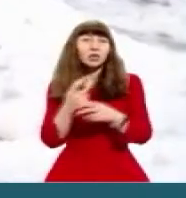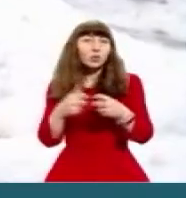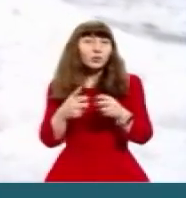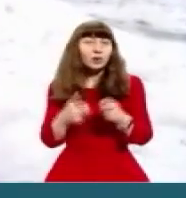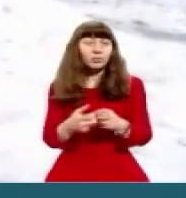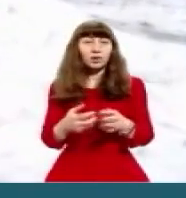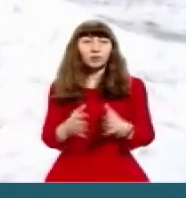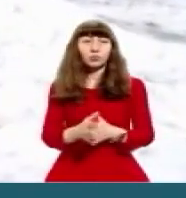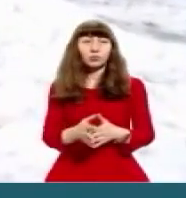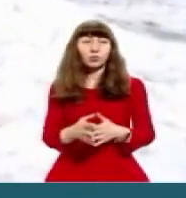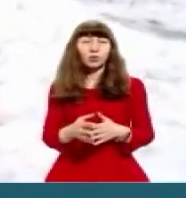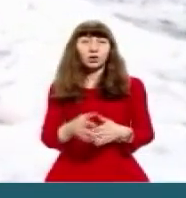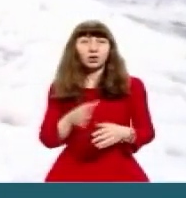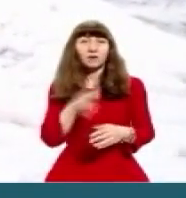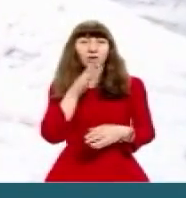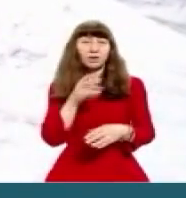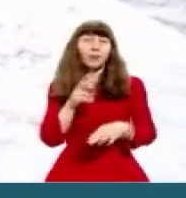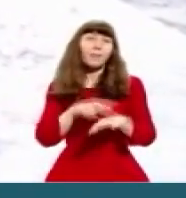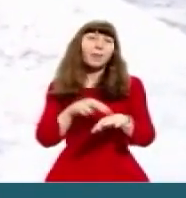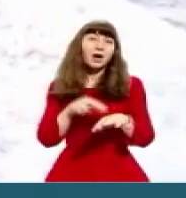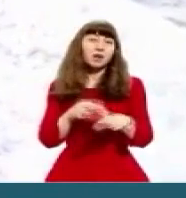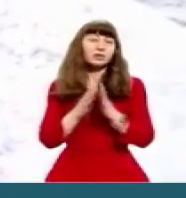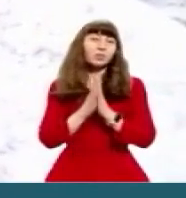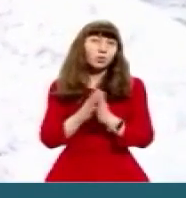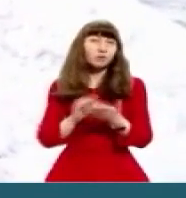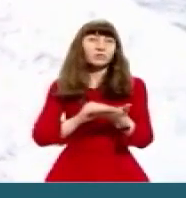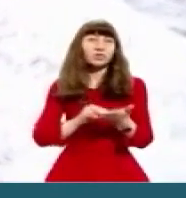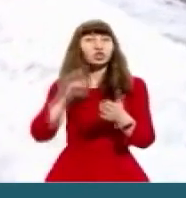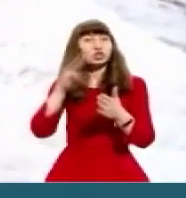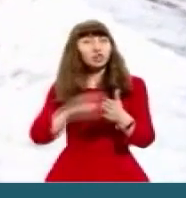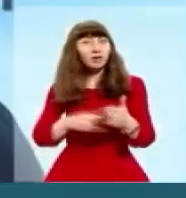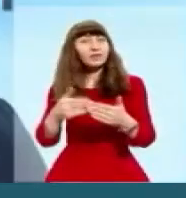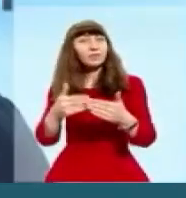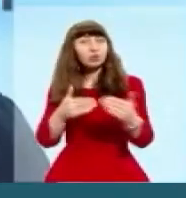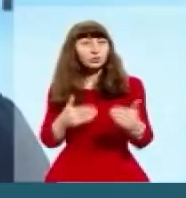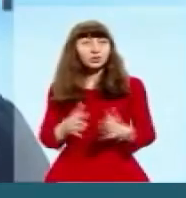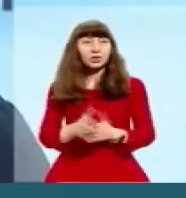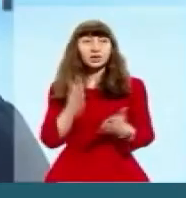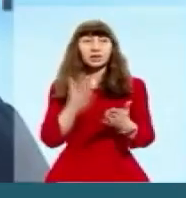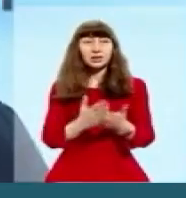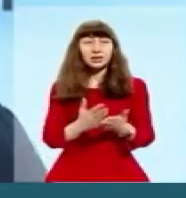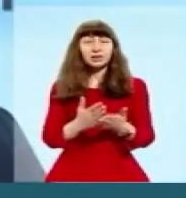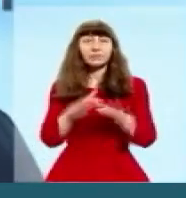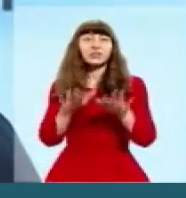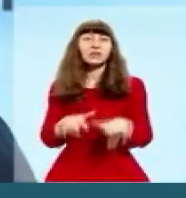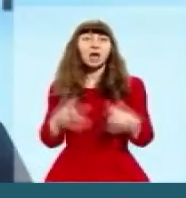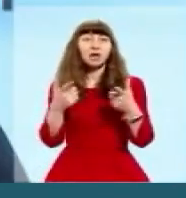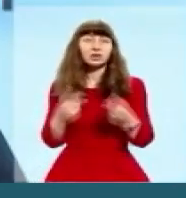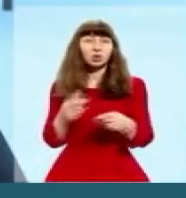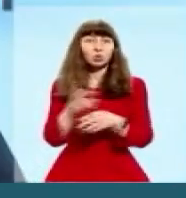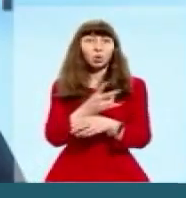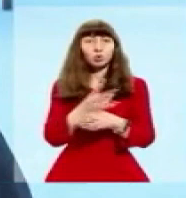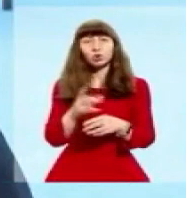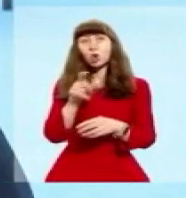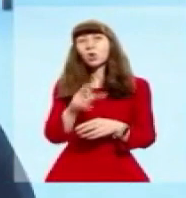подобные заторы тогда приходится при поддержке полиции. Нарушителям выписываются штрафы и предупреждения. Есть, да, такие участки, допустим, в